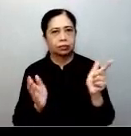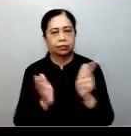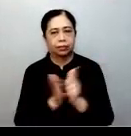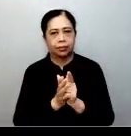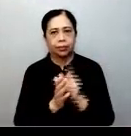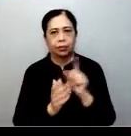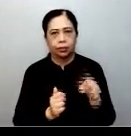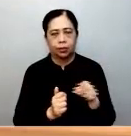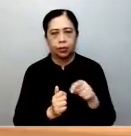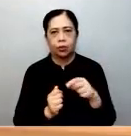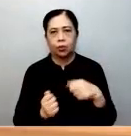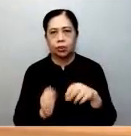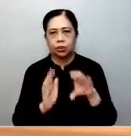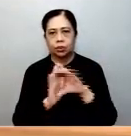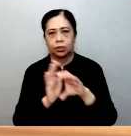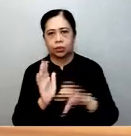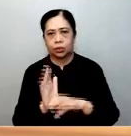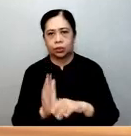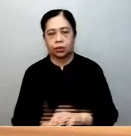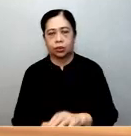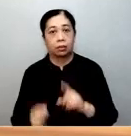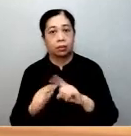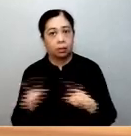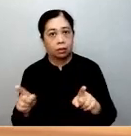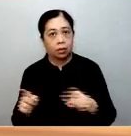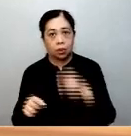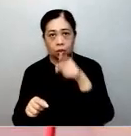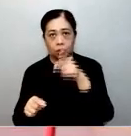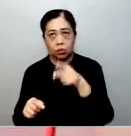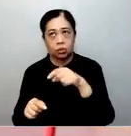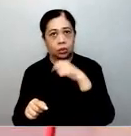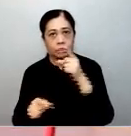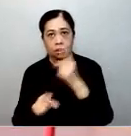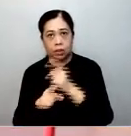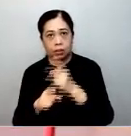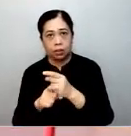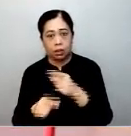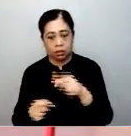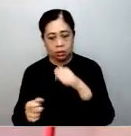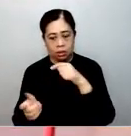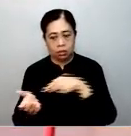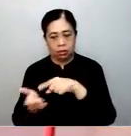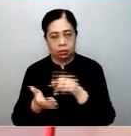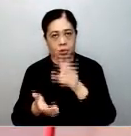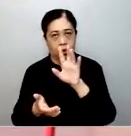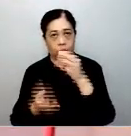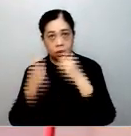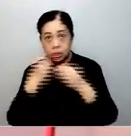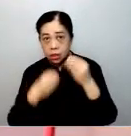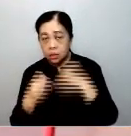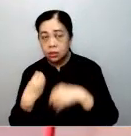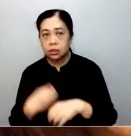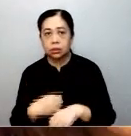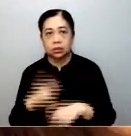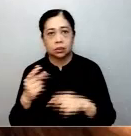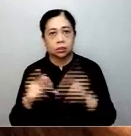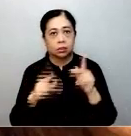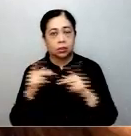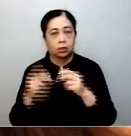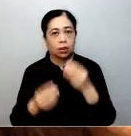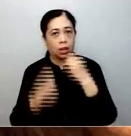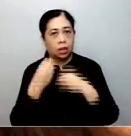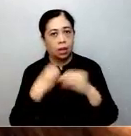ating saligang batas. Pero hindi din legal ang hindi pagbabayad ng iyong kinain. Ang mga taong kumain sa